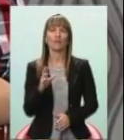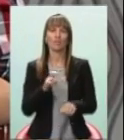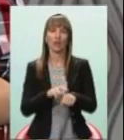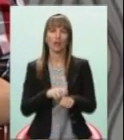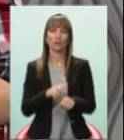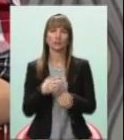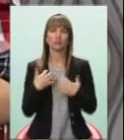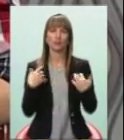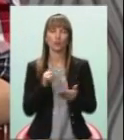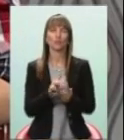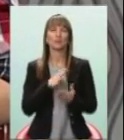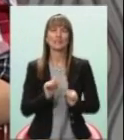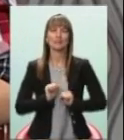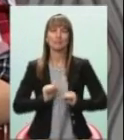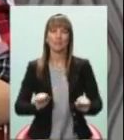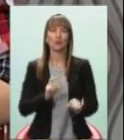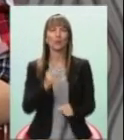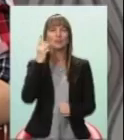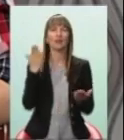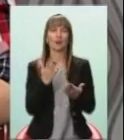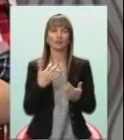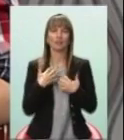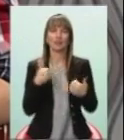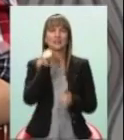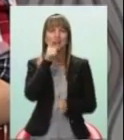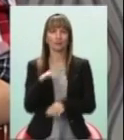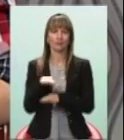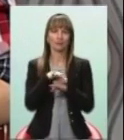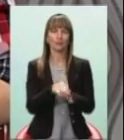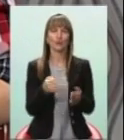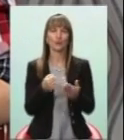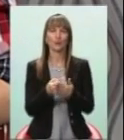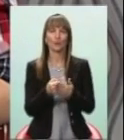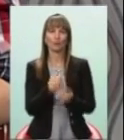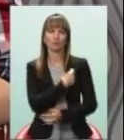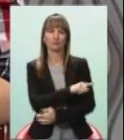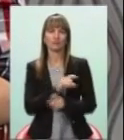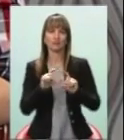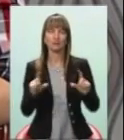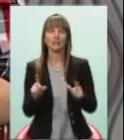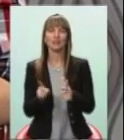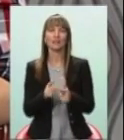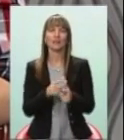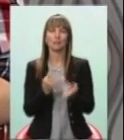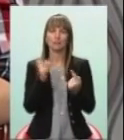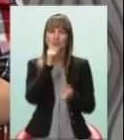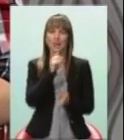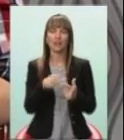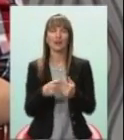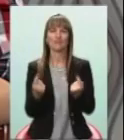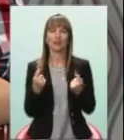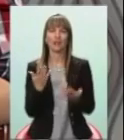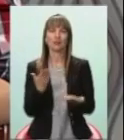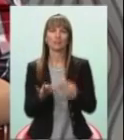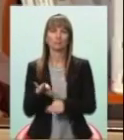сміливим, оскільки хто знає, яку вам тваринку завтра приведуть до клініки або ще кудись, і чи маленьку, чи велику, і, тобто, якщо